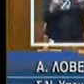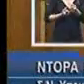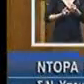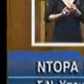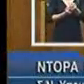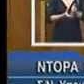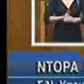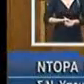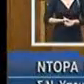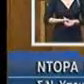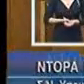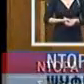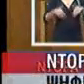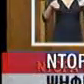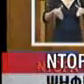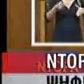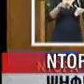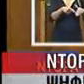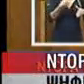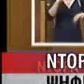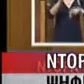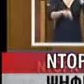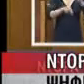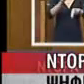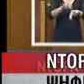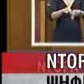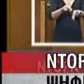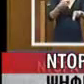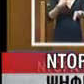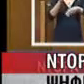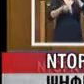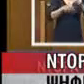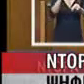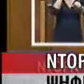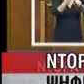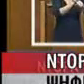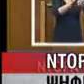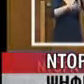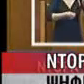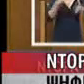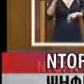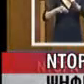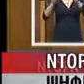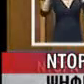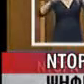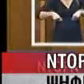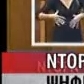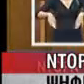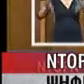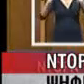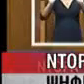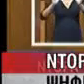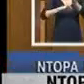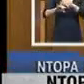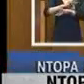εφαρμόσουμε. Πιστή λοιπόν σε αυτό το οποίο ψήφισα ψηφίζοντας το μνημόνιο, θα ψηφίσω ναι επί της αρχής του